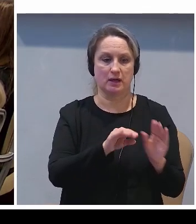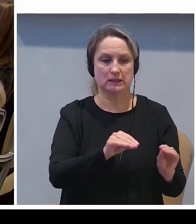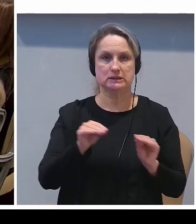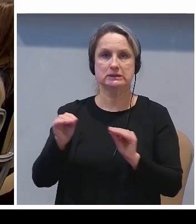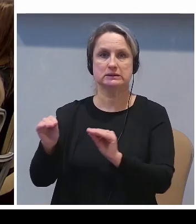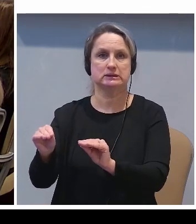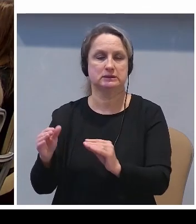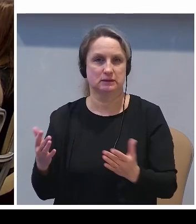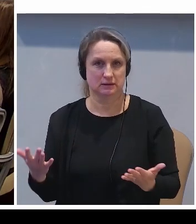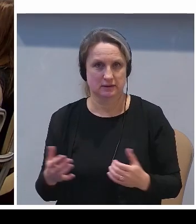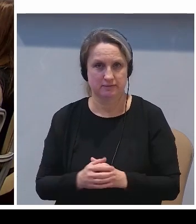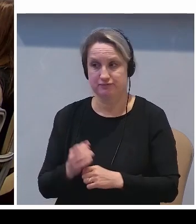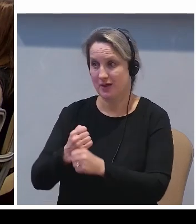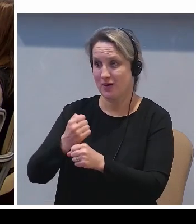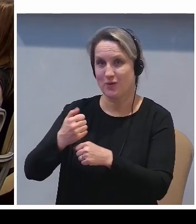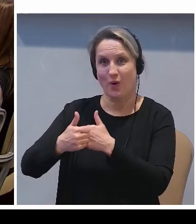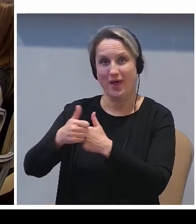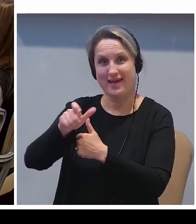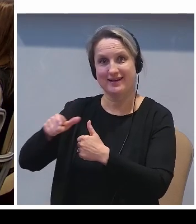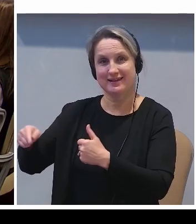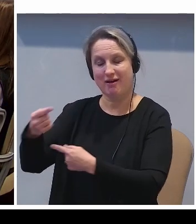Vestlesin siin oma kolleegidega